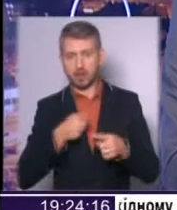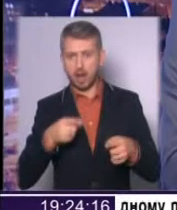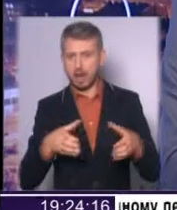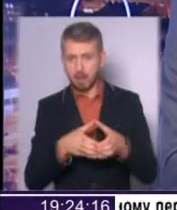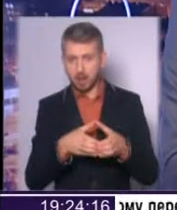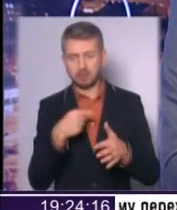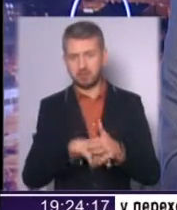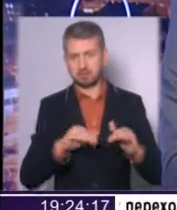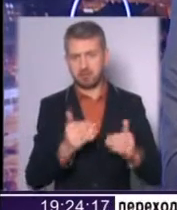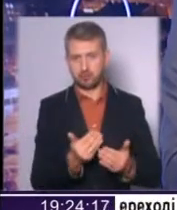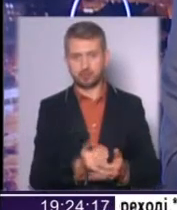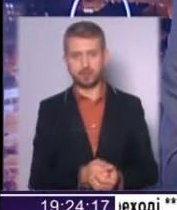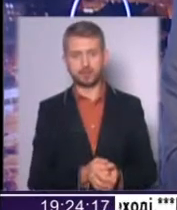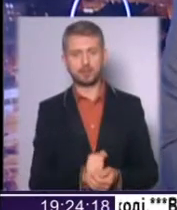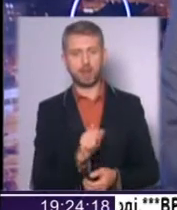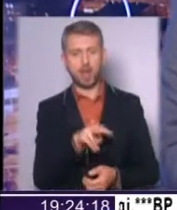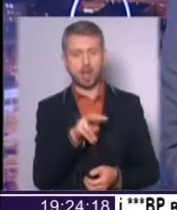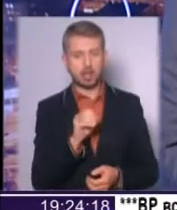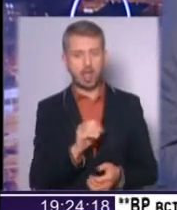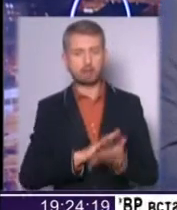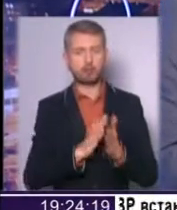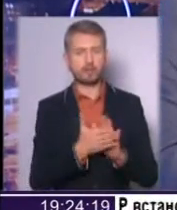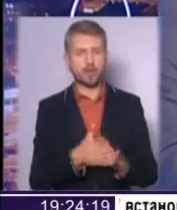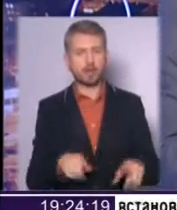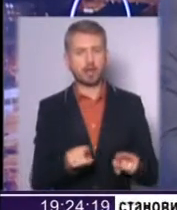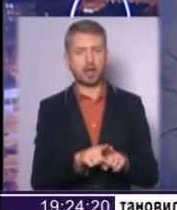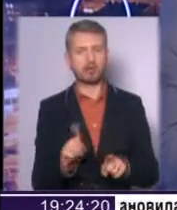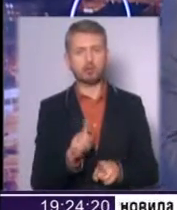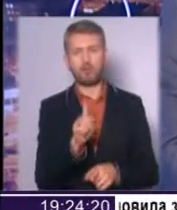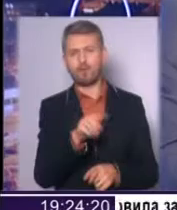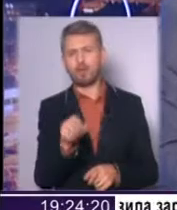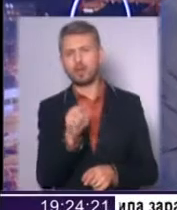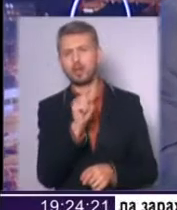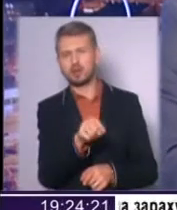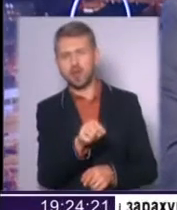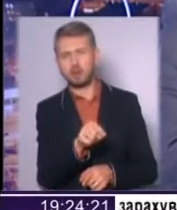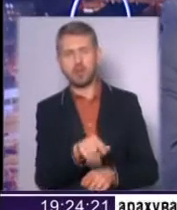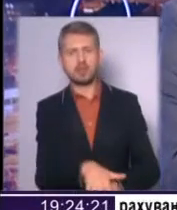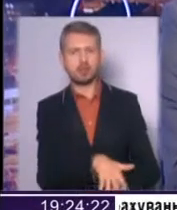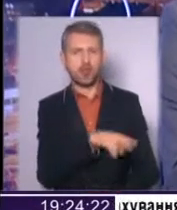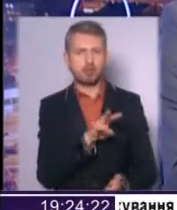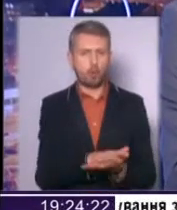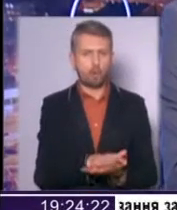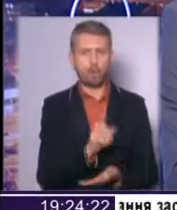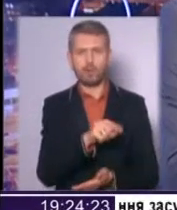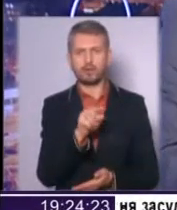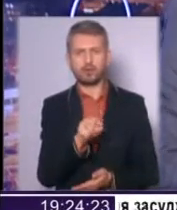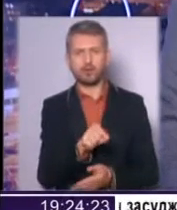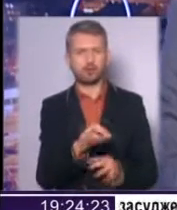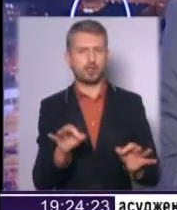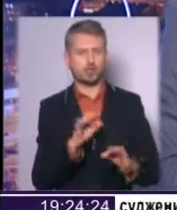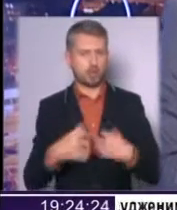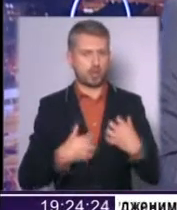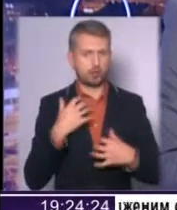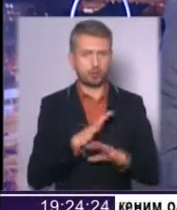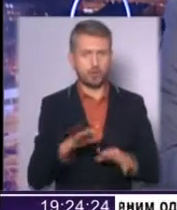Я хочу сказати, що вони, не думаю, в більшості народні депутати і взагалі як від коаліції, тому що все ж таки